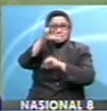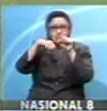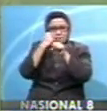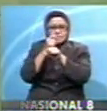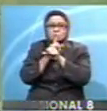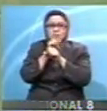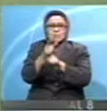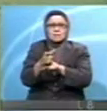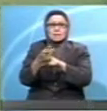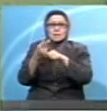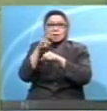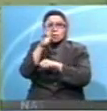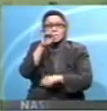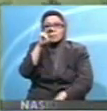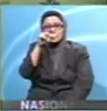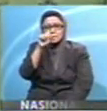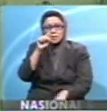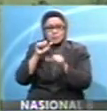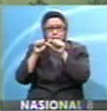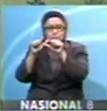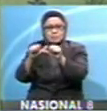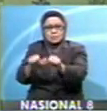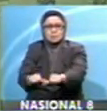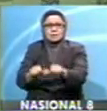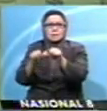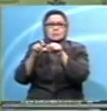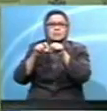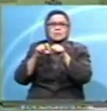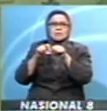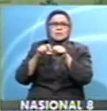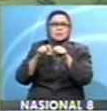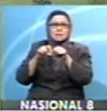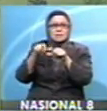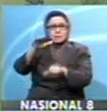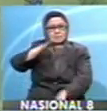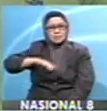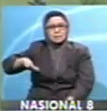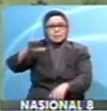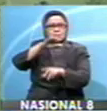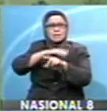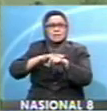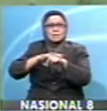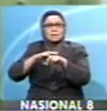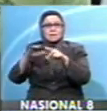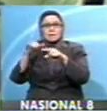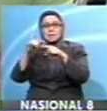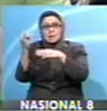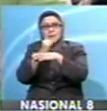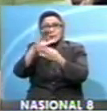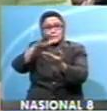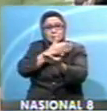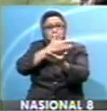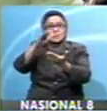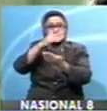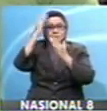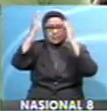bertapak dan juga bernafas di arena ataupun di seni Muzik tanah air dan kepada para